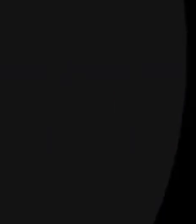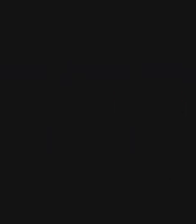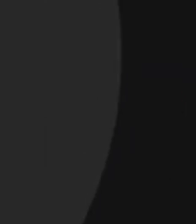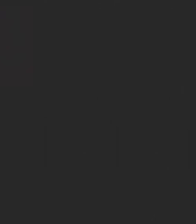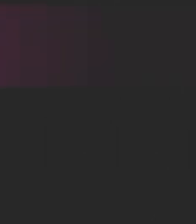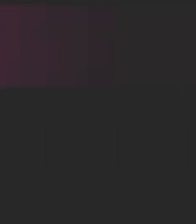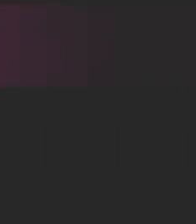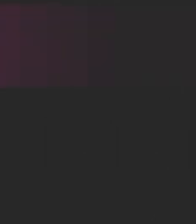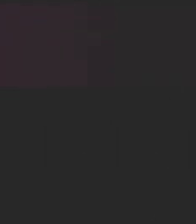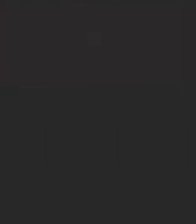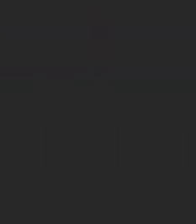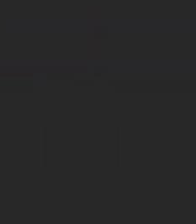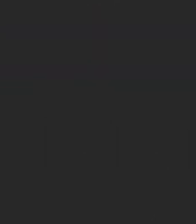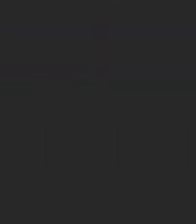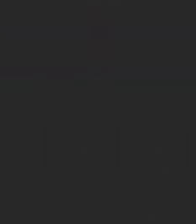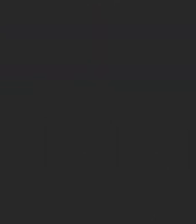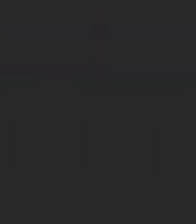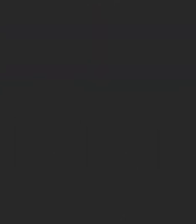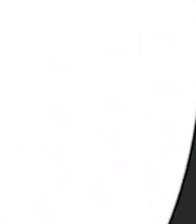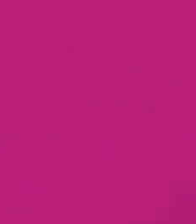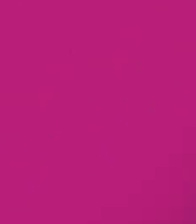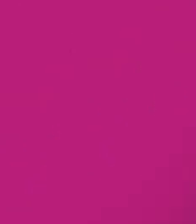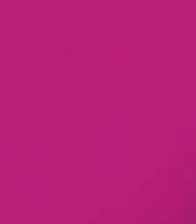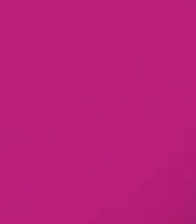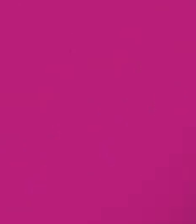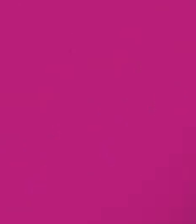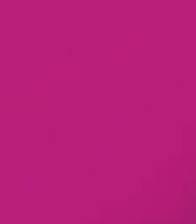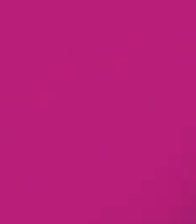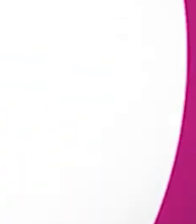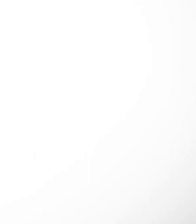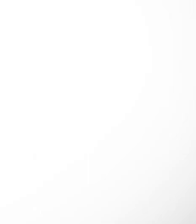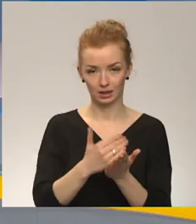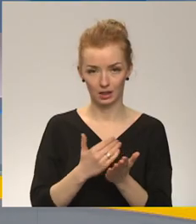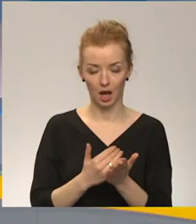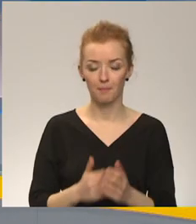Re! Viss ēters ir te!